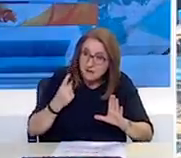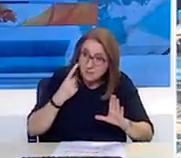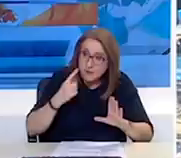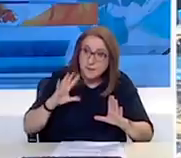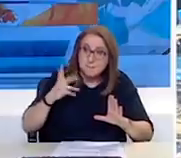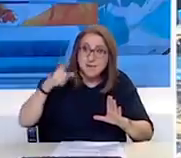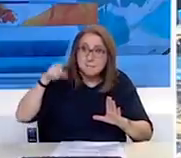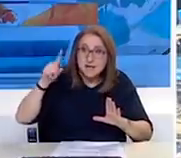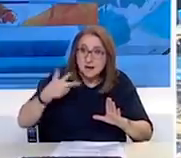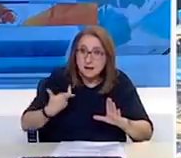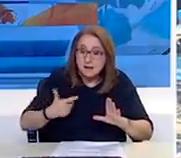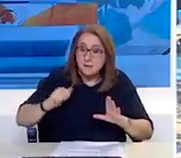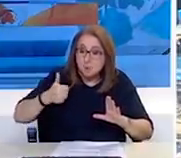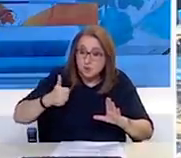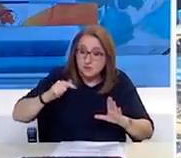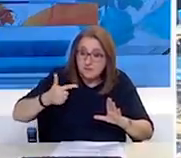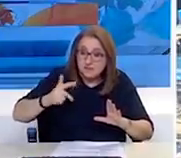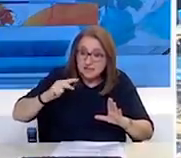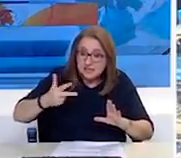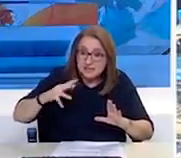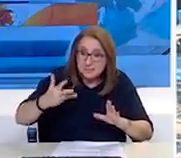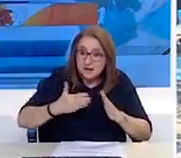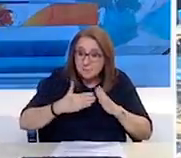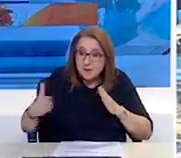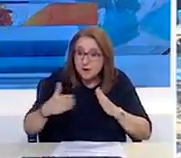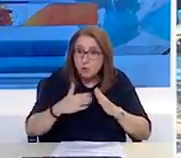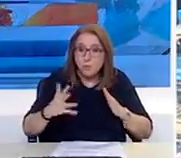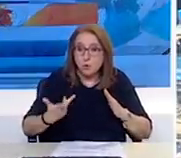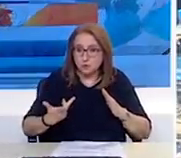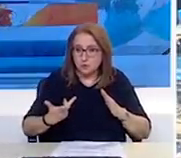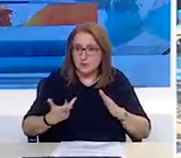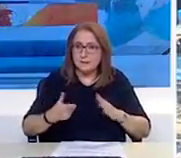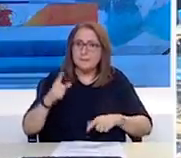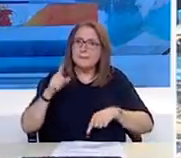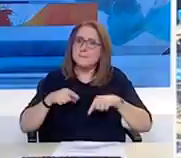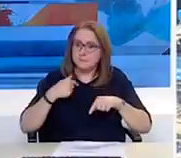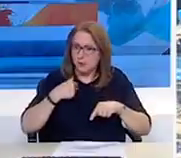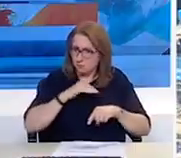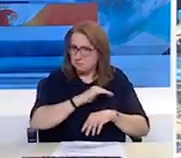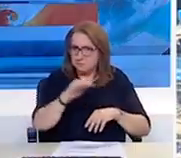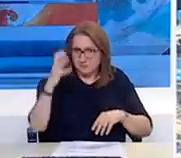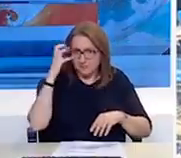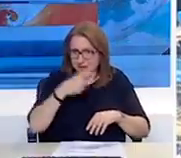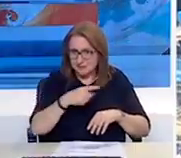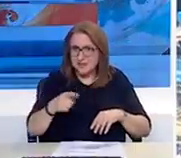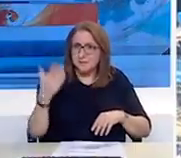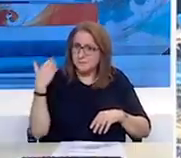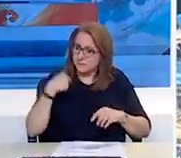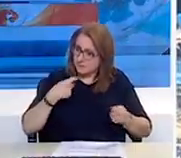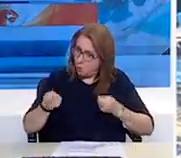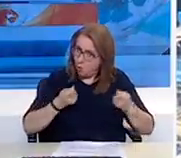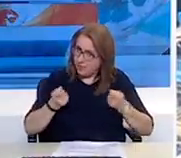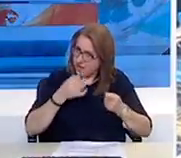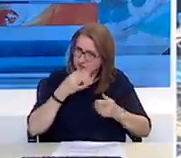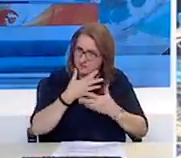ποια μέρα αφορά σε σχέση με το χρόνο που θετικοποίησε και το χρόνο συμπτωμάτων. Σας θυμίζω εδώ ότι σε κάποια φάση είχαν υιοθετηθεί οδηγίες